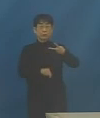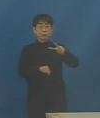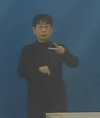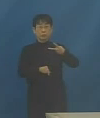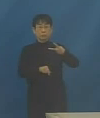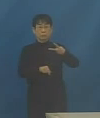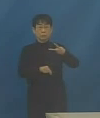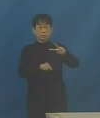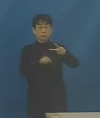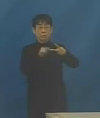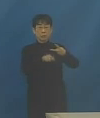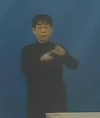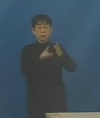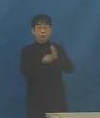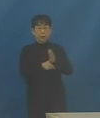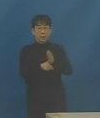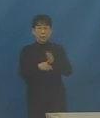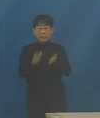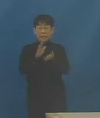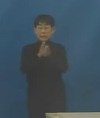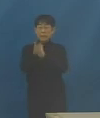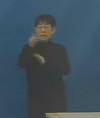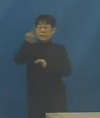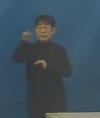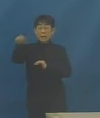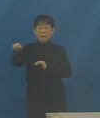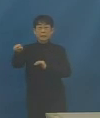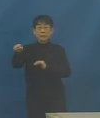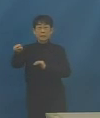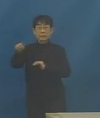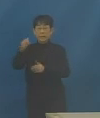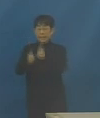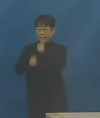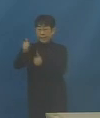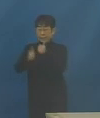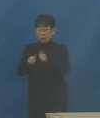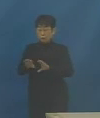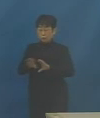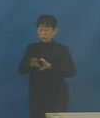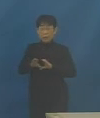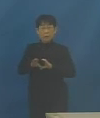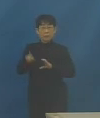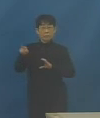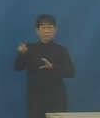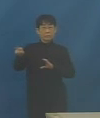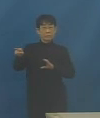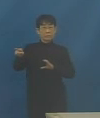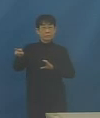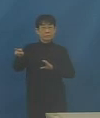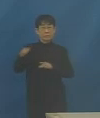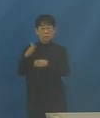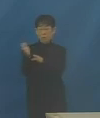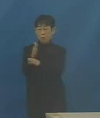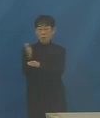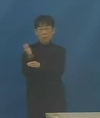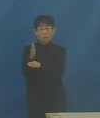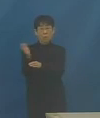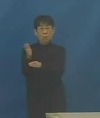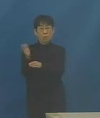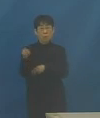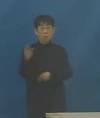あの県外での受験などそうしたあの季節にも入ってくるわけでございまし